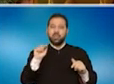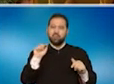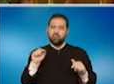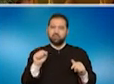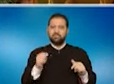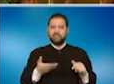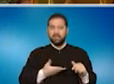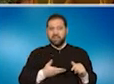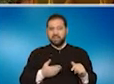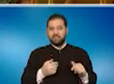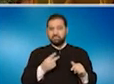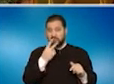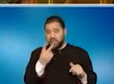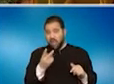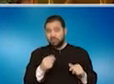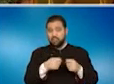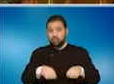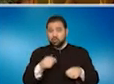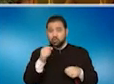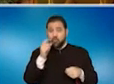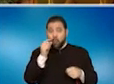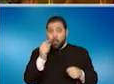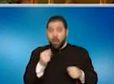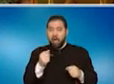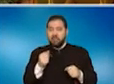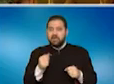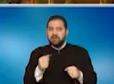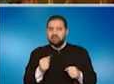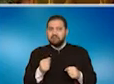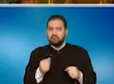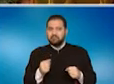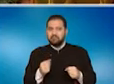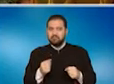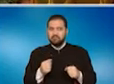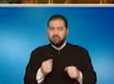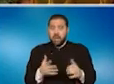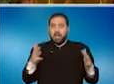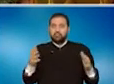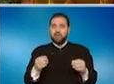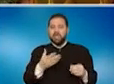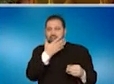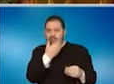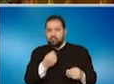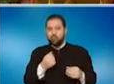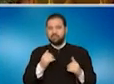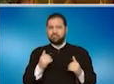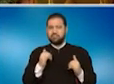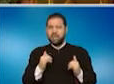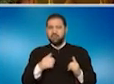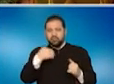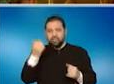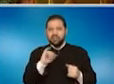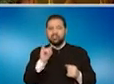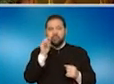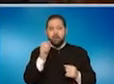Părinte, toți oamenii reacționează frumos la astfel de ridicare, de mângâiere? Există șanse ca tot să fie recuperat printr-o astfel